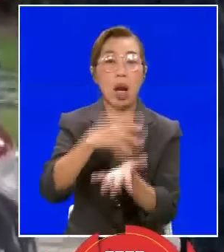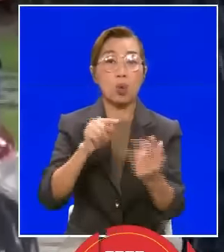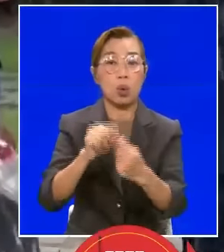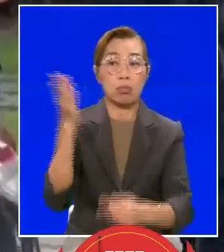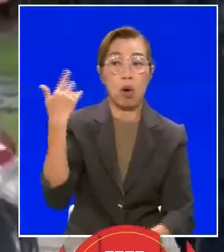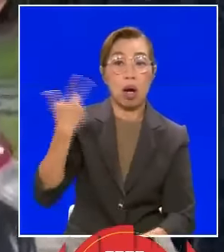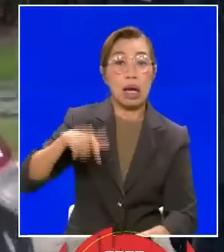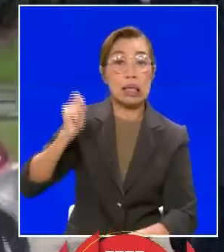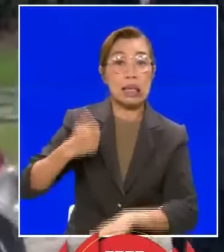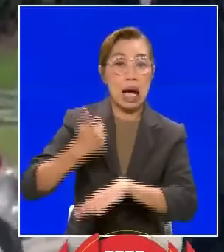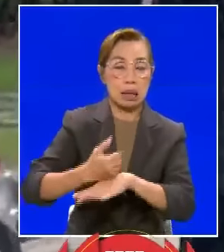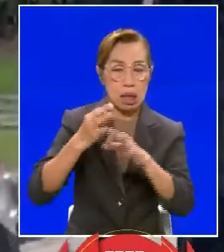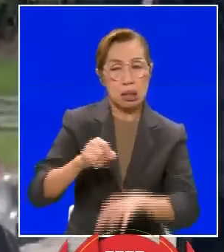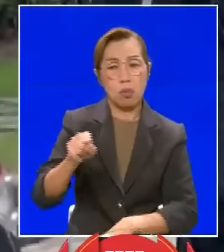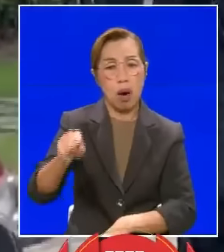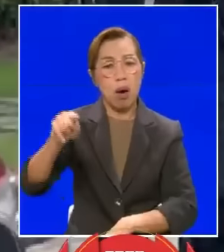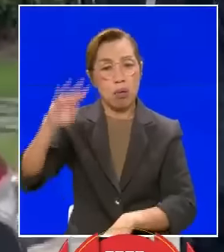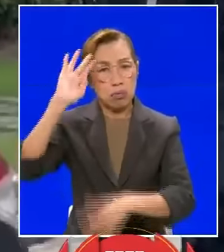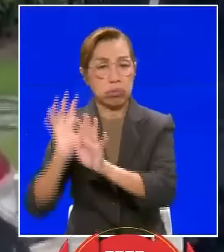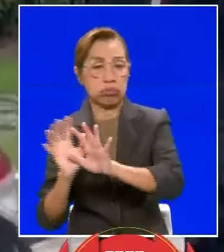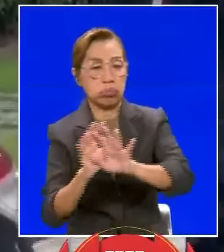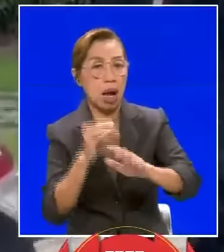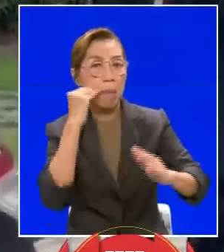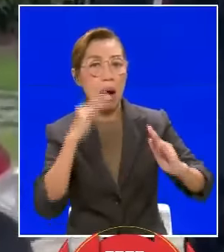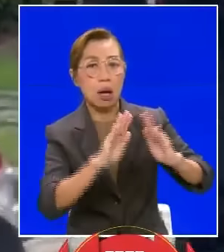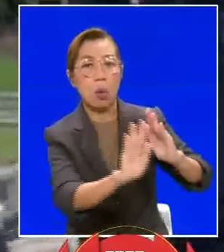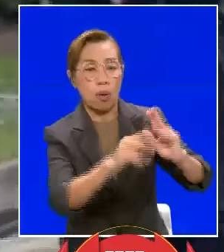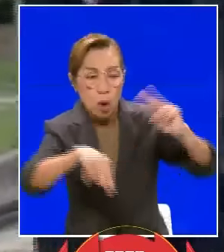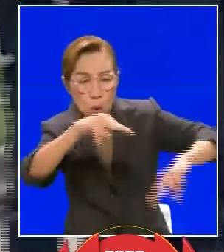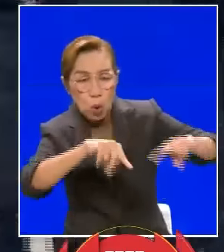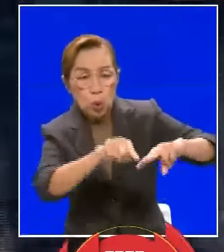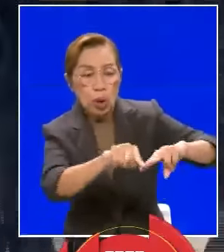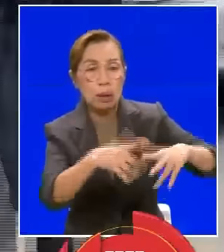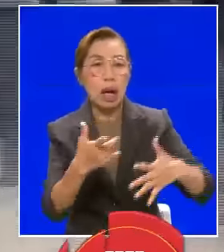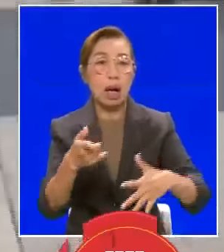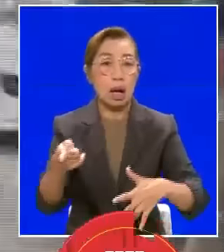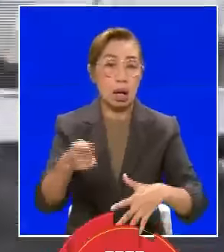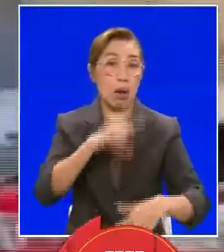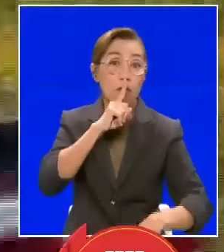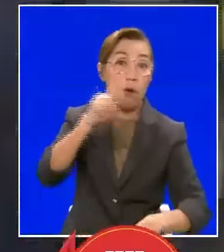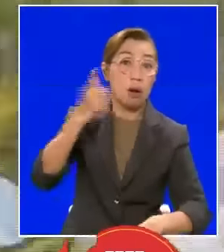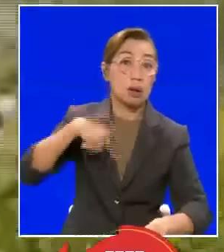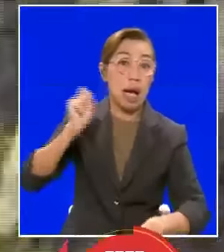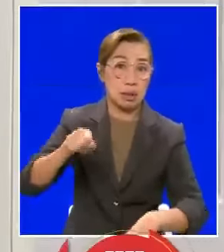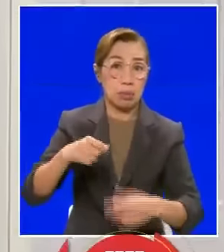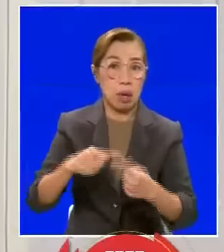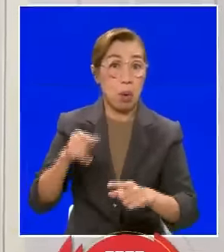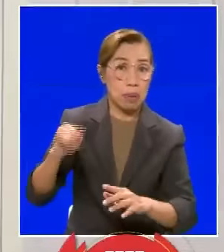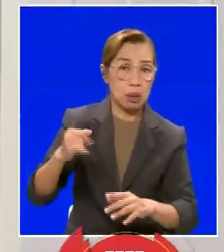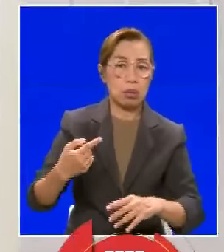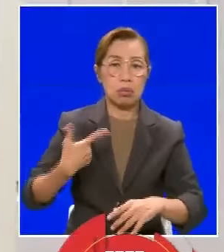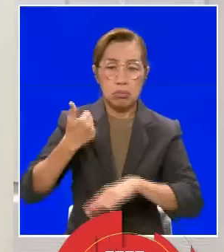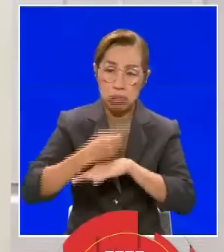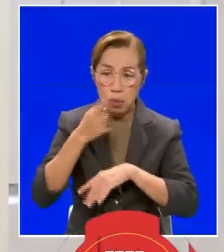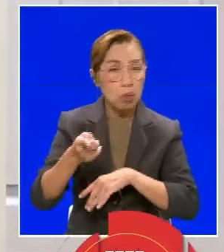ล้วมันจะไปมีผลกับความเชื่อมั่นไหมกรณีบิ๊กโจ๊กไปยื่นคำร้องสตช.ปปช.เนี่ยนะบิ๊กโจ๊กบอกว่าไม่ทราบเหมือนกัน